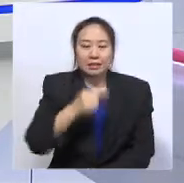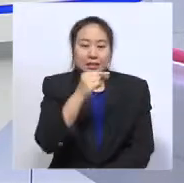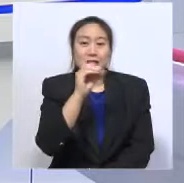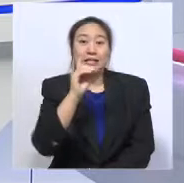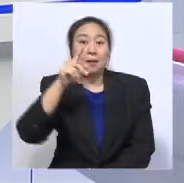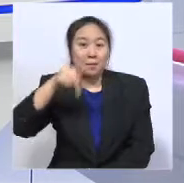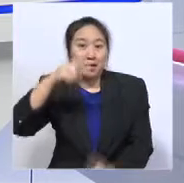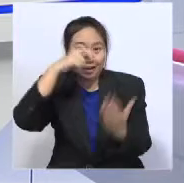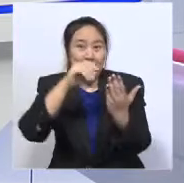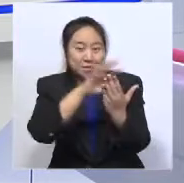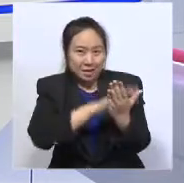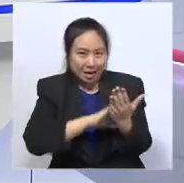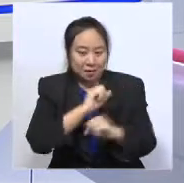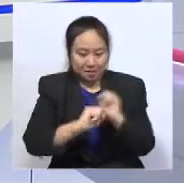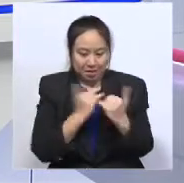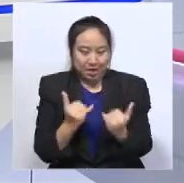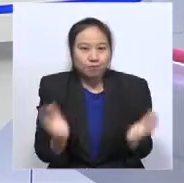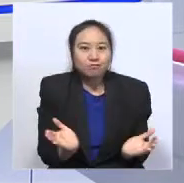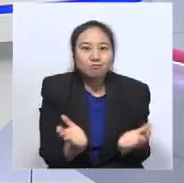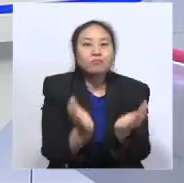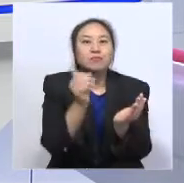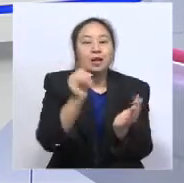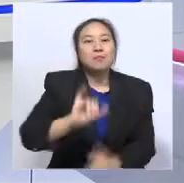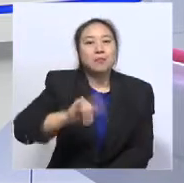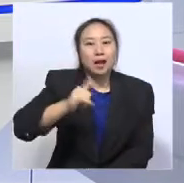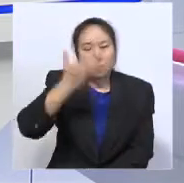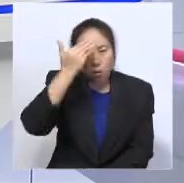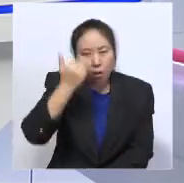พรวมของประเทศไทยเนี่ยอาจจะดันเลยตั้งแต่ปีนี้ด้วยนะครับเพราะมูลค่า